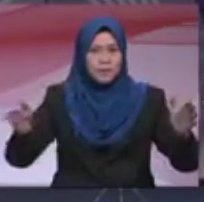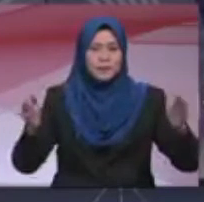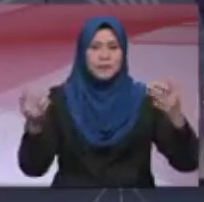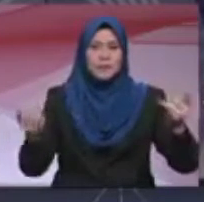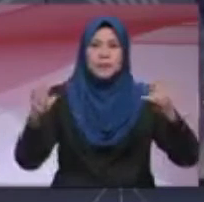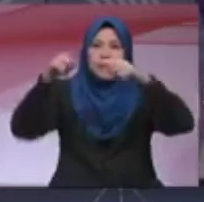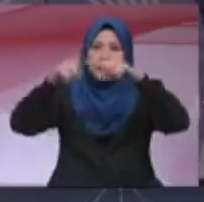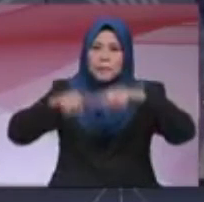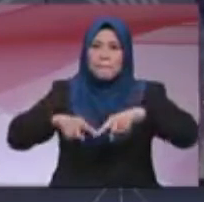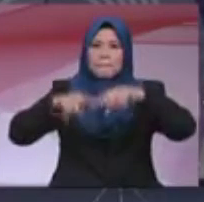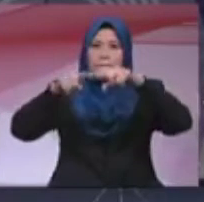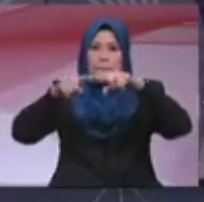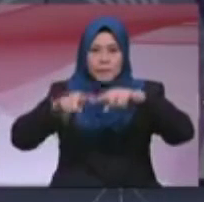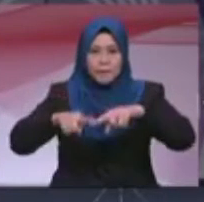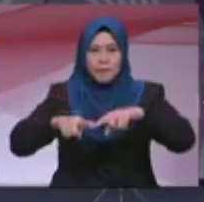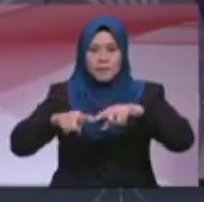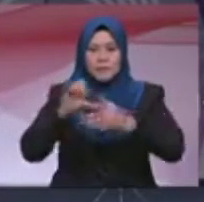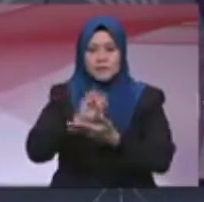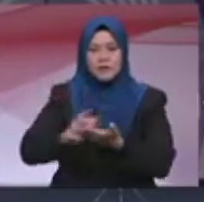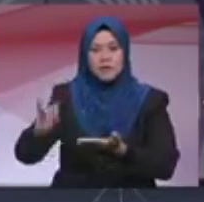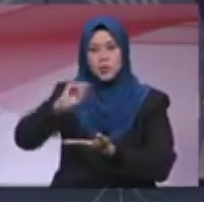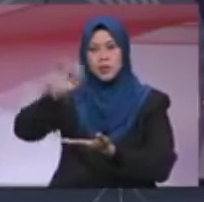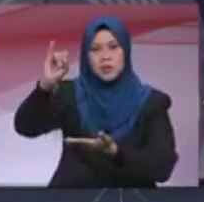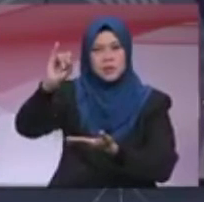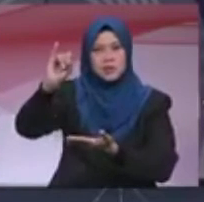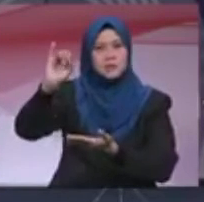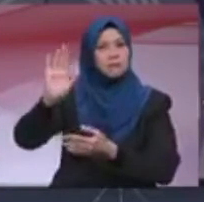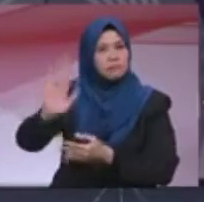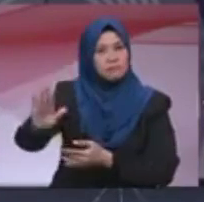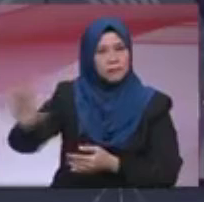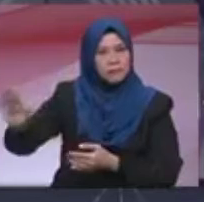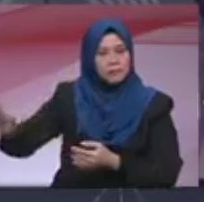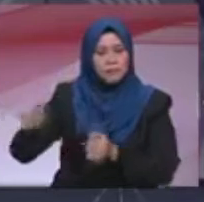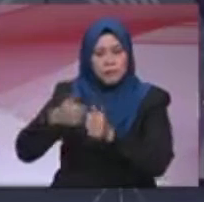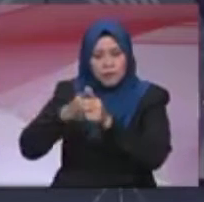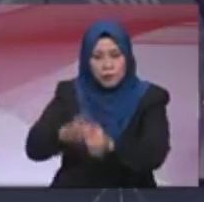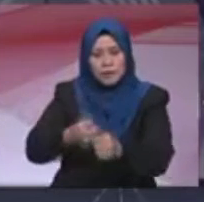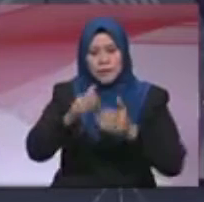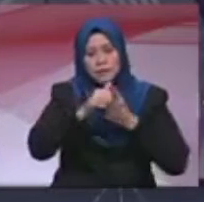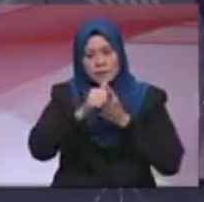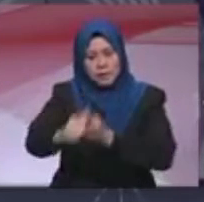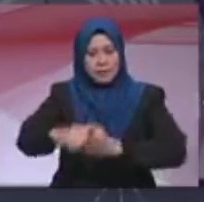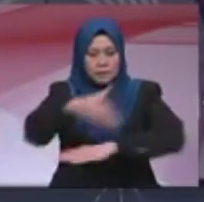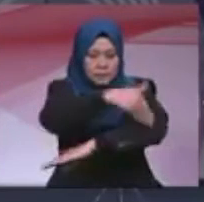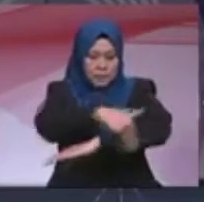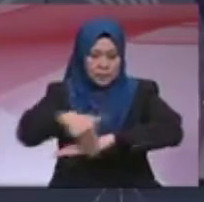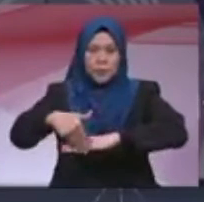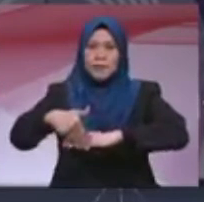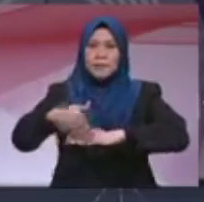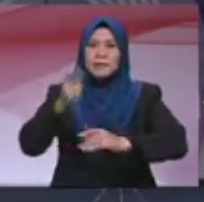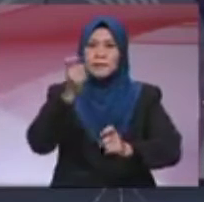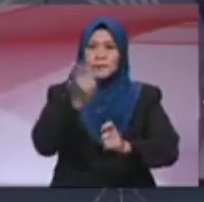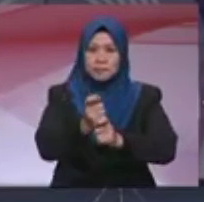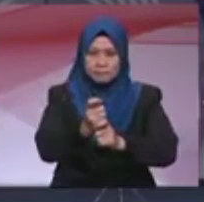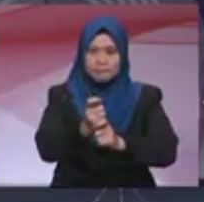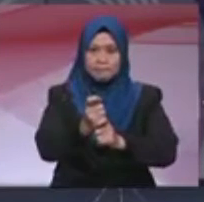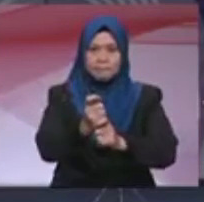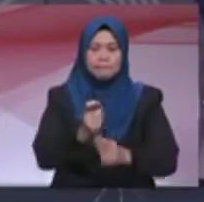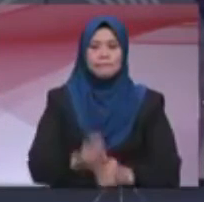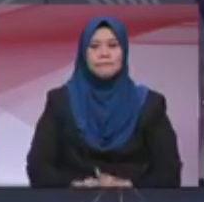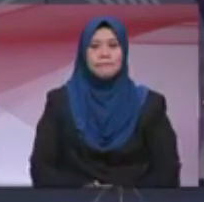adalah tertakluk kepada institusi tersebut mematuhi garis panduan yang telah ditetapkan.